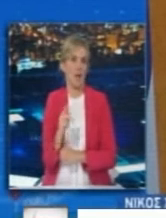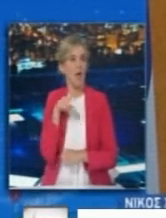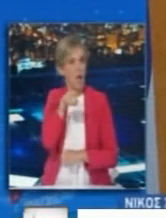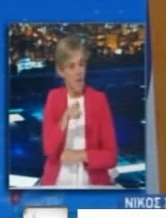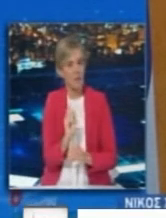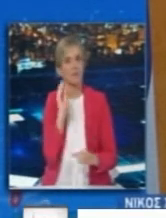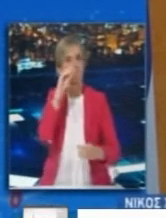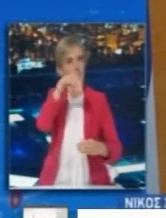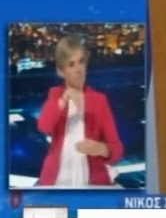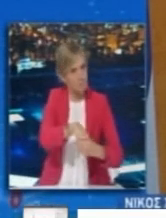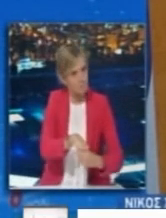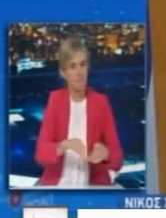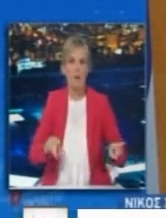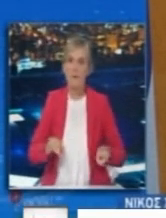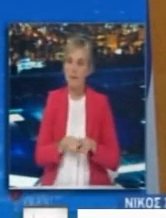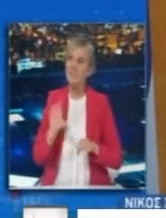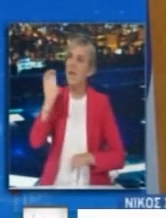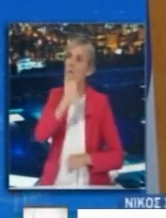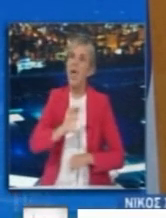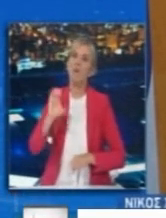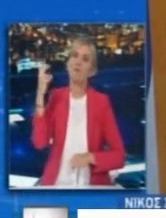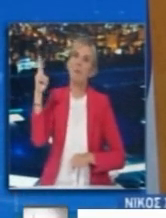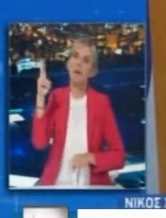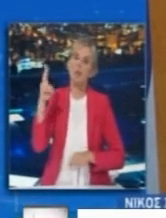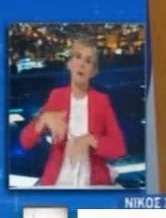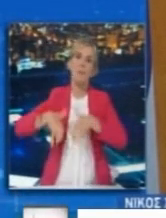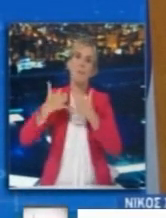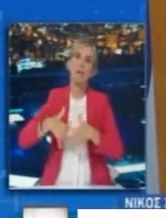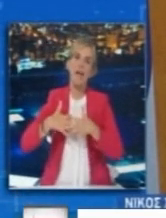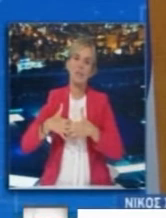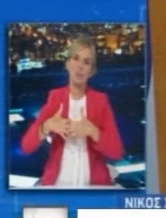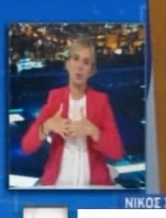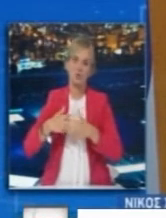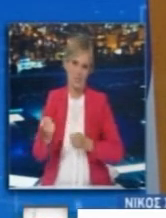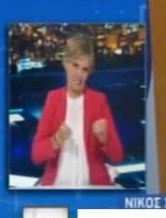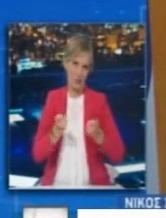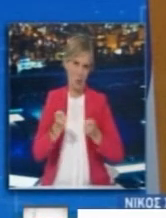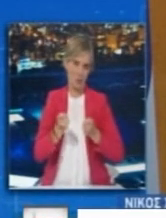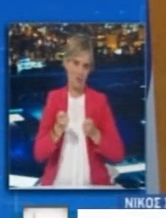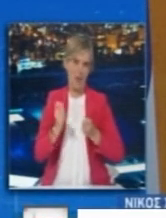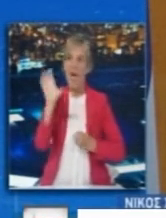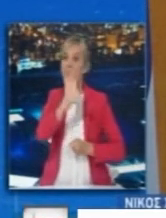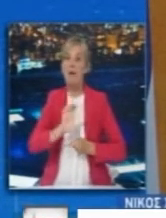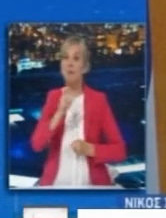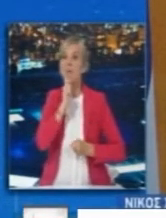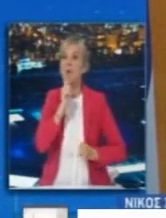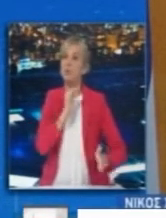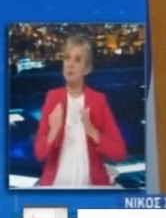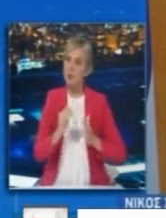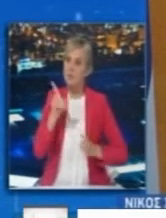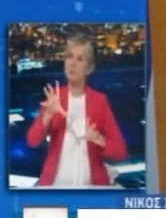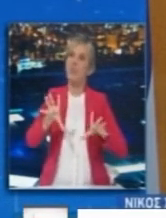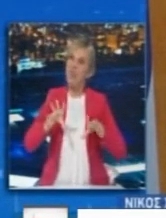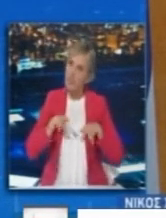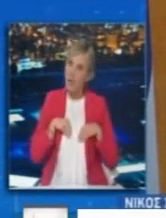οι δυνάμεις μέσω του Ευρωπαϊκού Μηχανισμού Πολιτικής Προστασίας. Πιο συγκεκριμένα, ενεργοποιώντας τον μηχανισμό, έχουμε δεχτεί και συνεχίζουμε